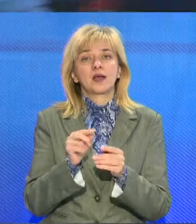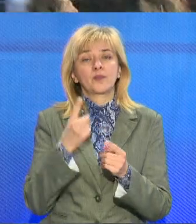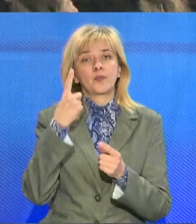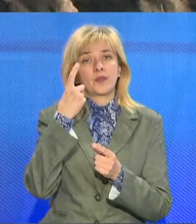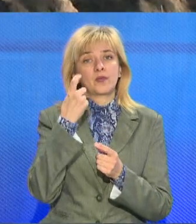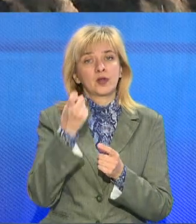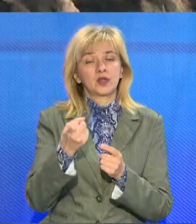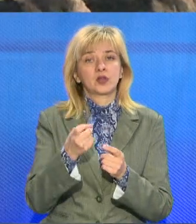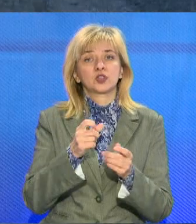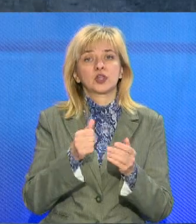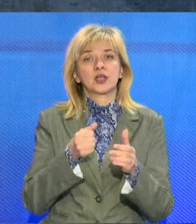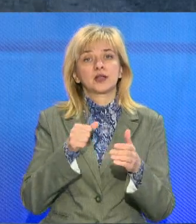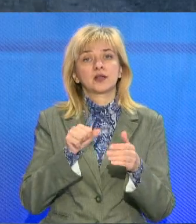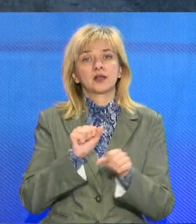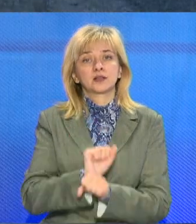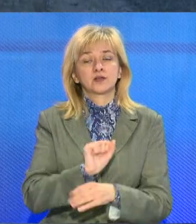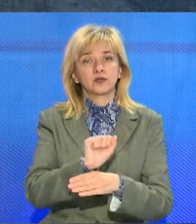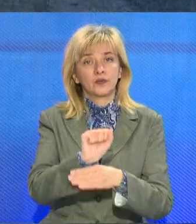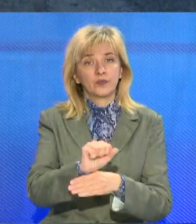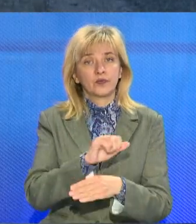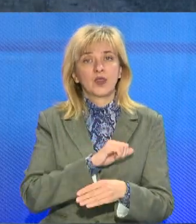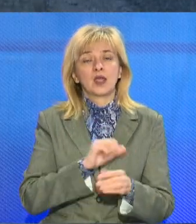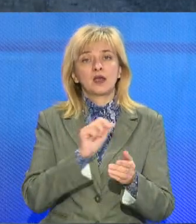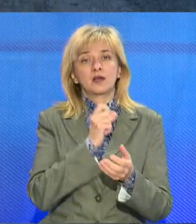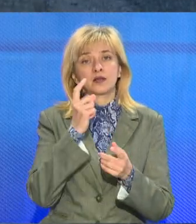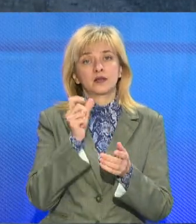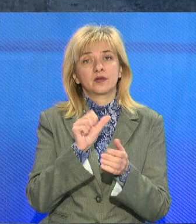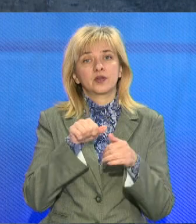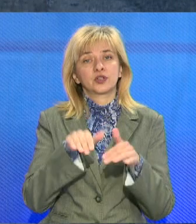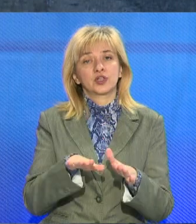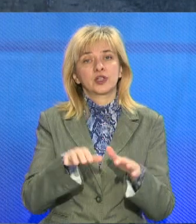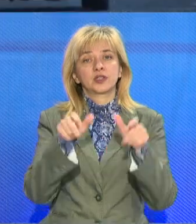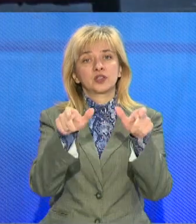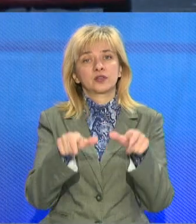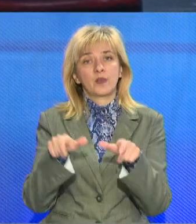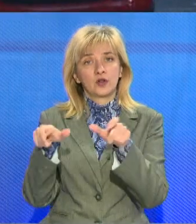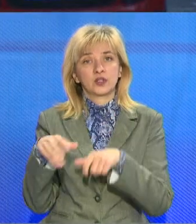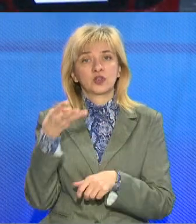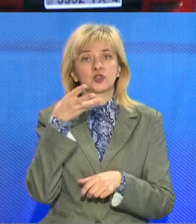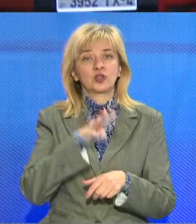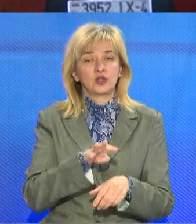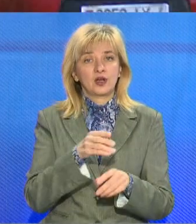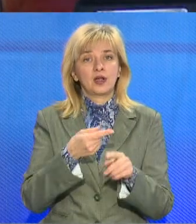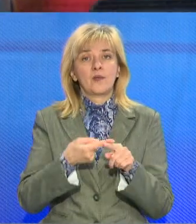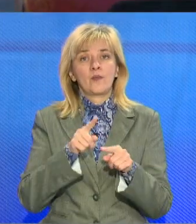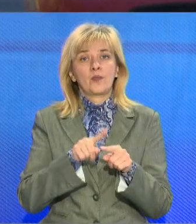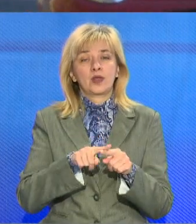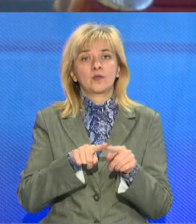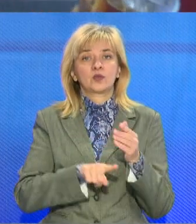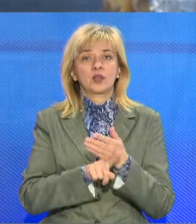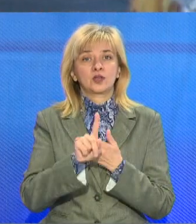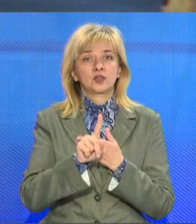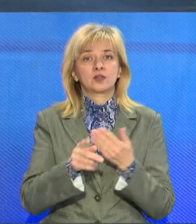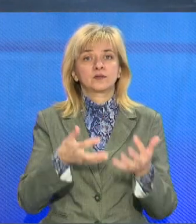автомобильных заторов принято решение сделать данный участок четырехполосным. Подрыхтовка до этого уже распочалась, отповедные службы приступили